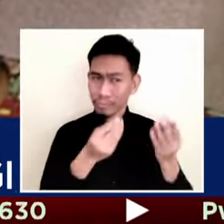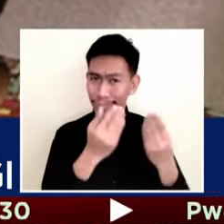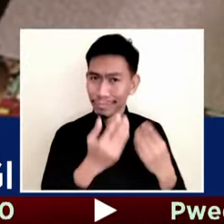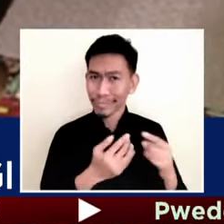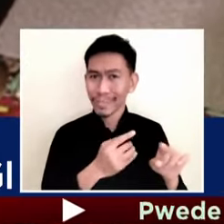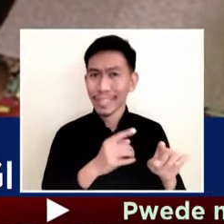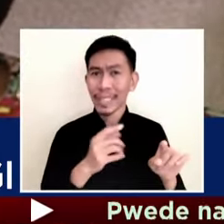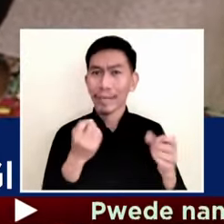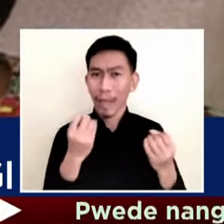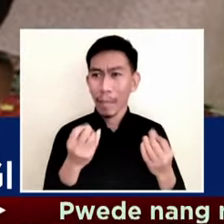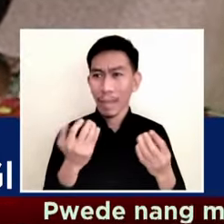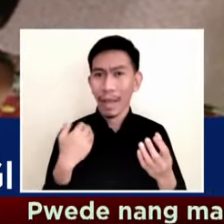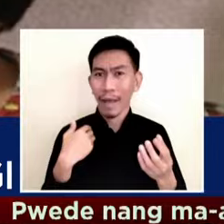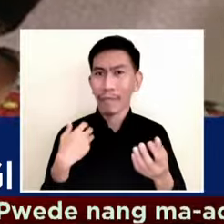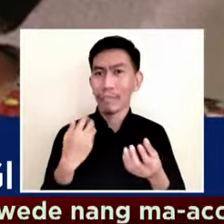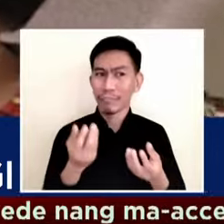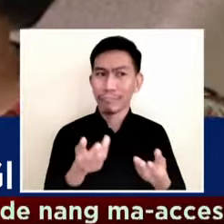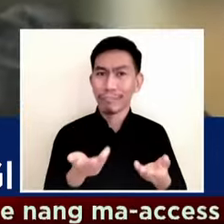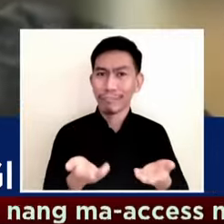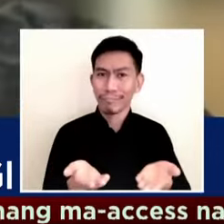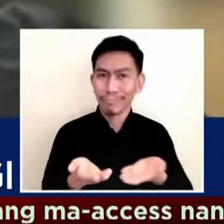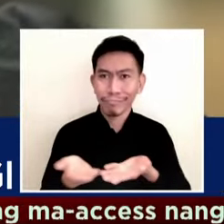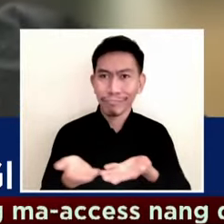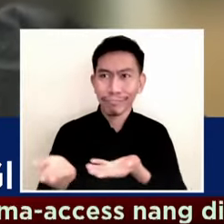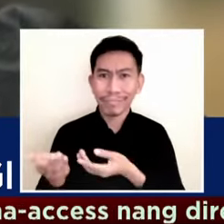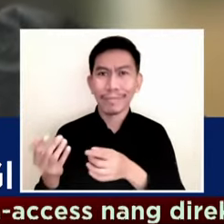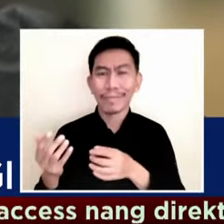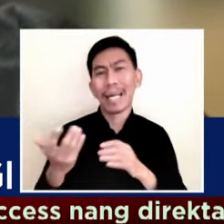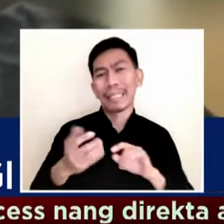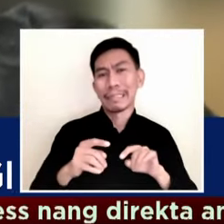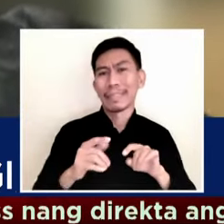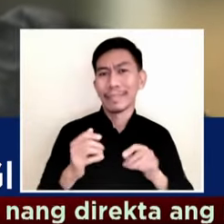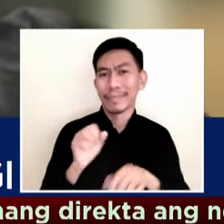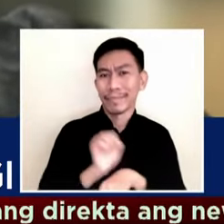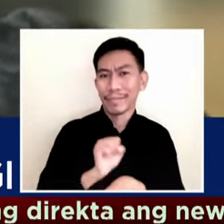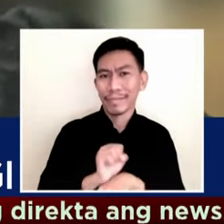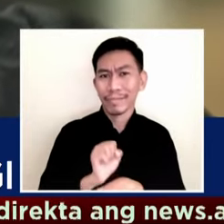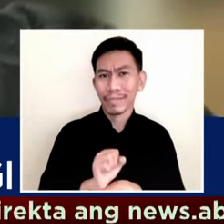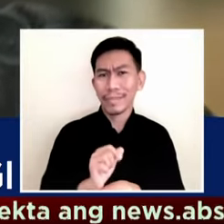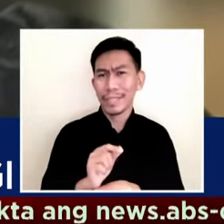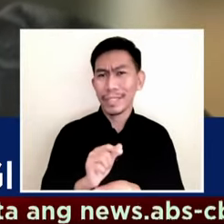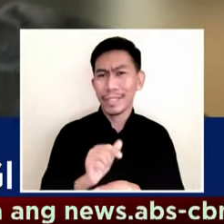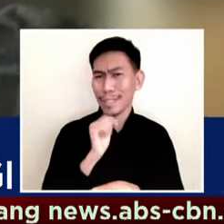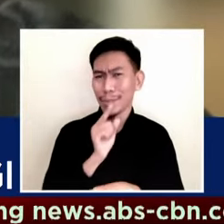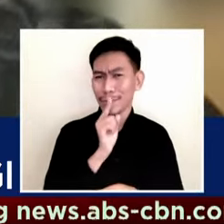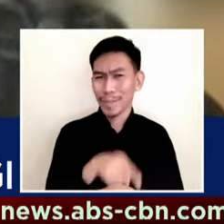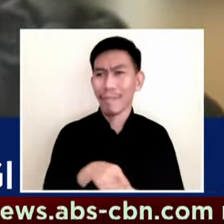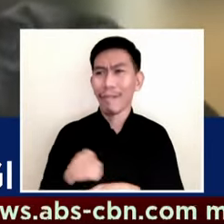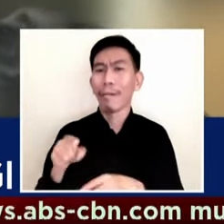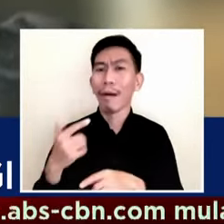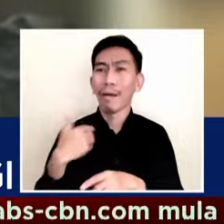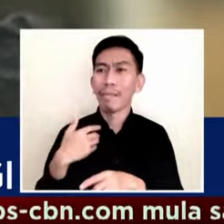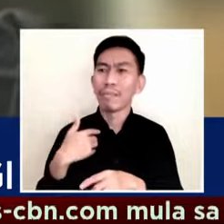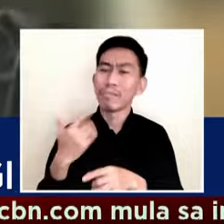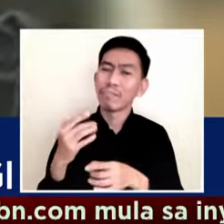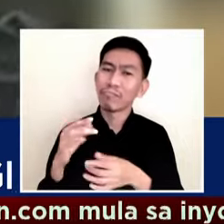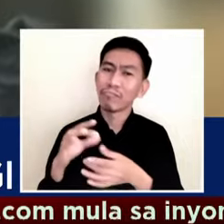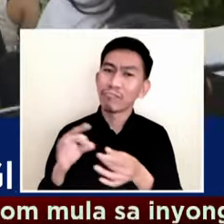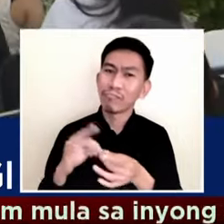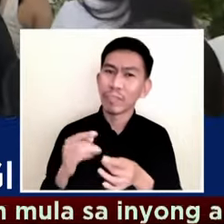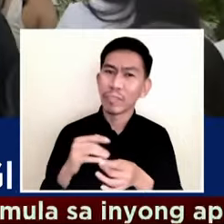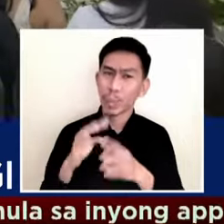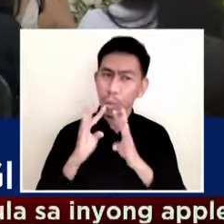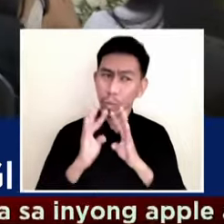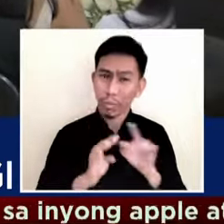kong offers, ganun. So parang ano, hindi totoo yung mga nasusulat na siguro ang lungkot niya, yung parang hindi totoo